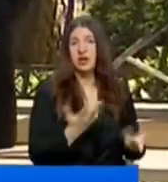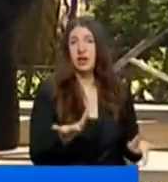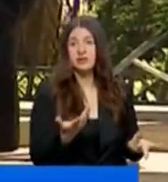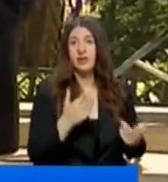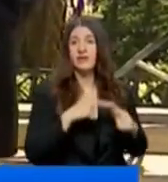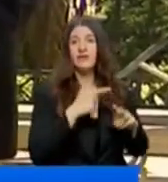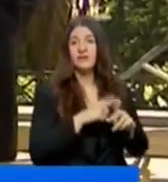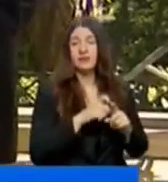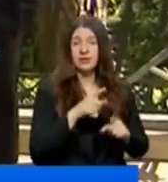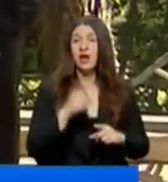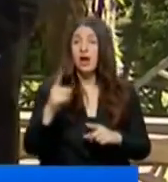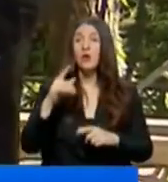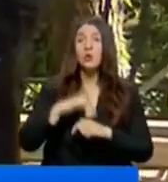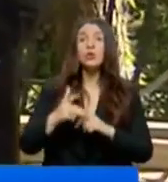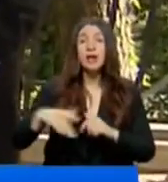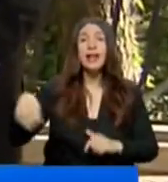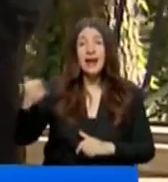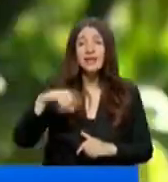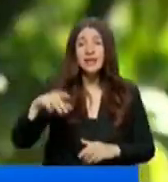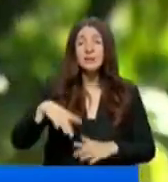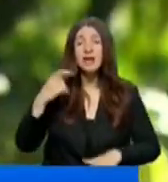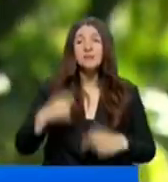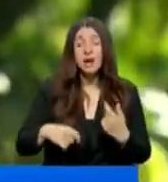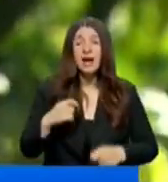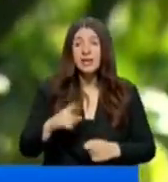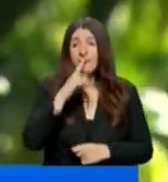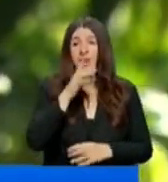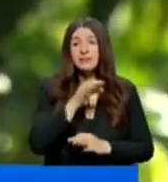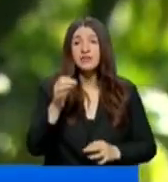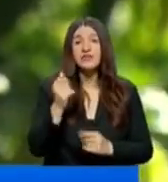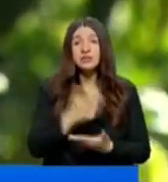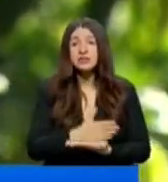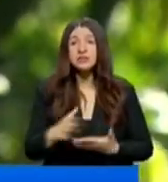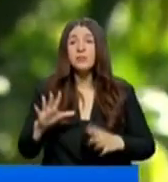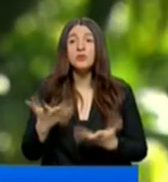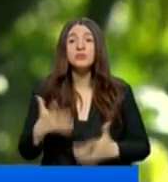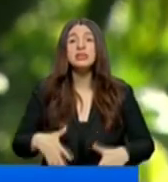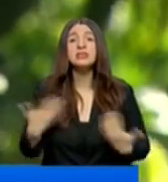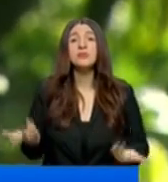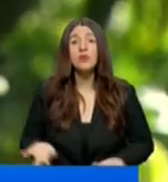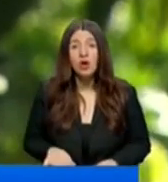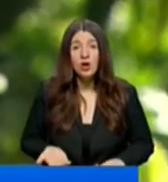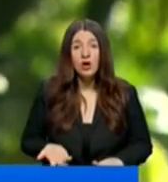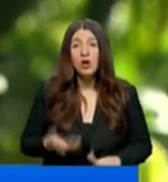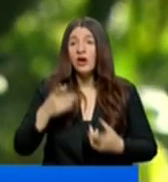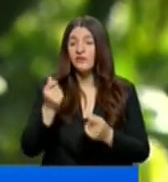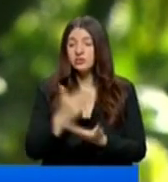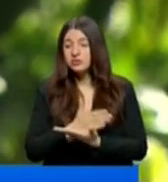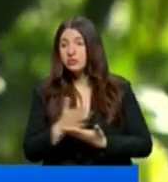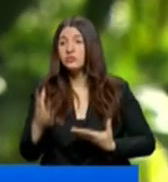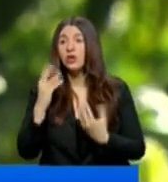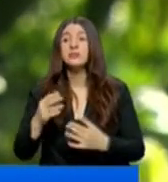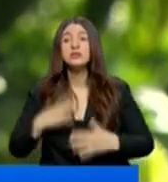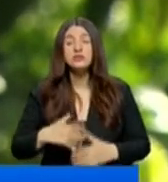çünkü FED... o ülkelerdeki merkez bankaları bağımsız ve fiyat istikrarının bozulmasını istemiyorlar. Fiyat istikrarının